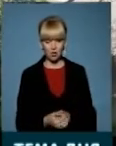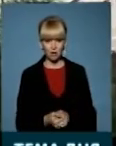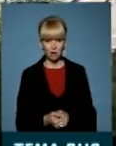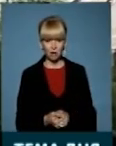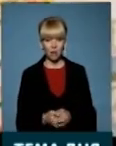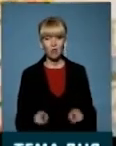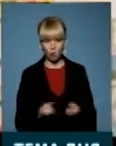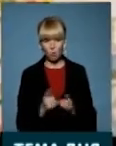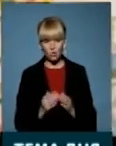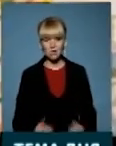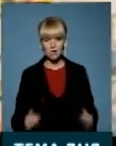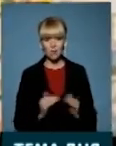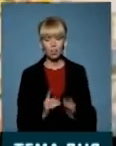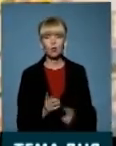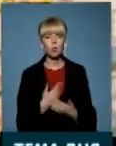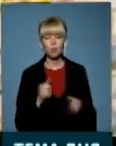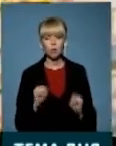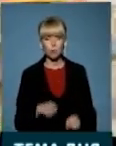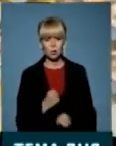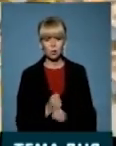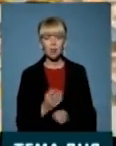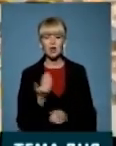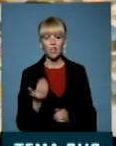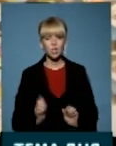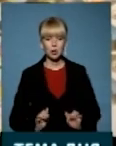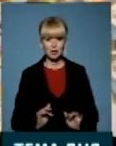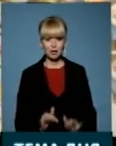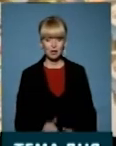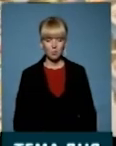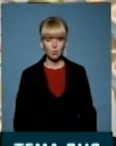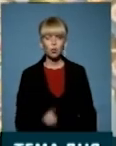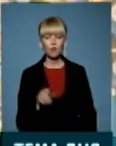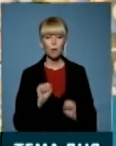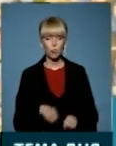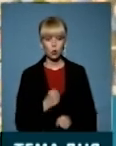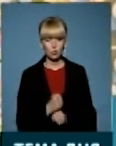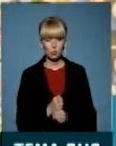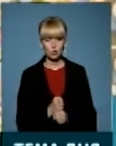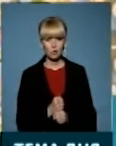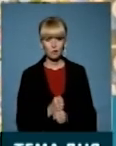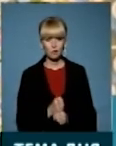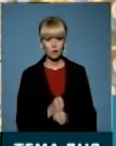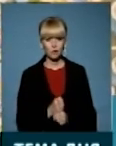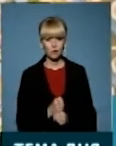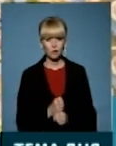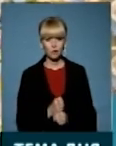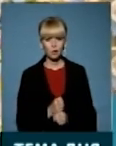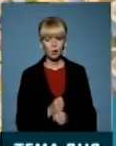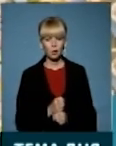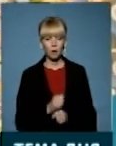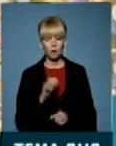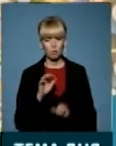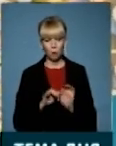Такий садик. Що ми можемо? А які ваші дії будуть? Що ви можете зробити? По лісниці, вниси, на